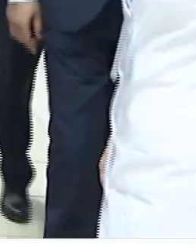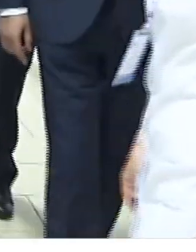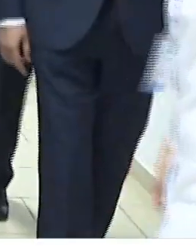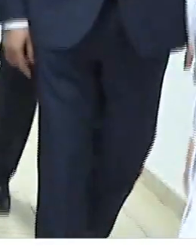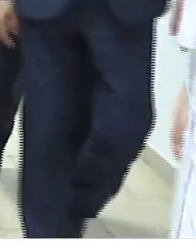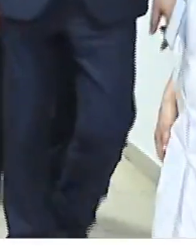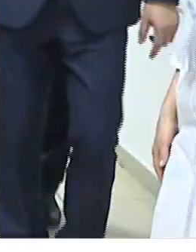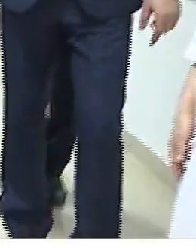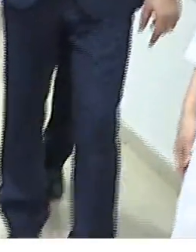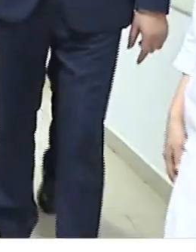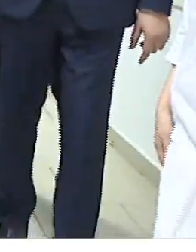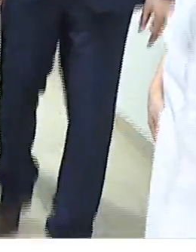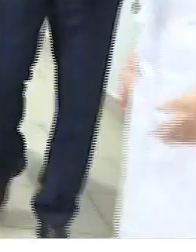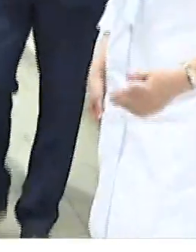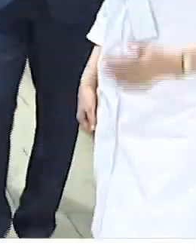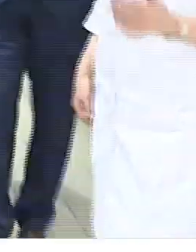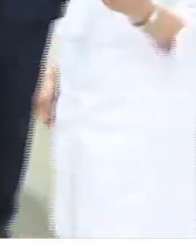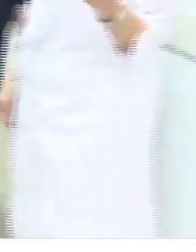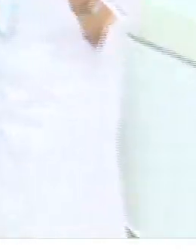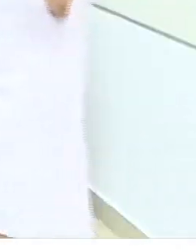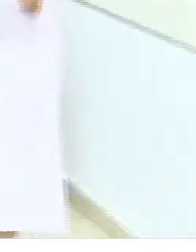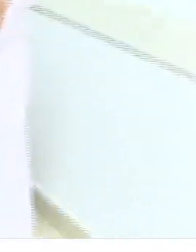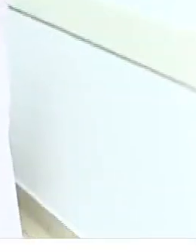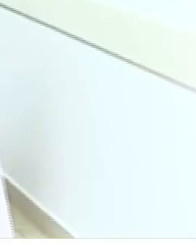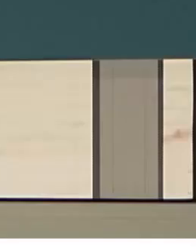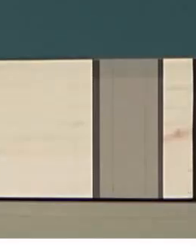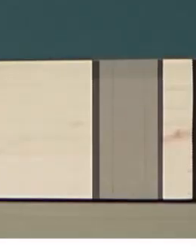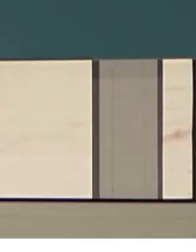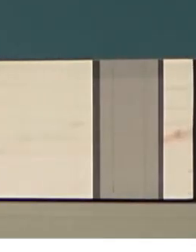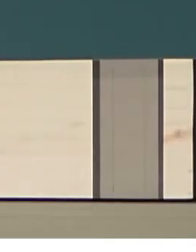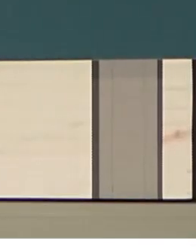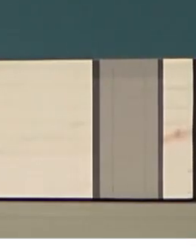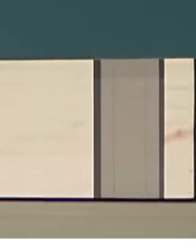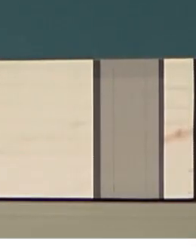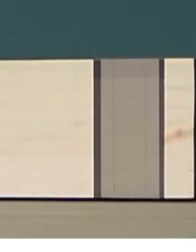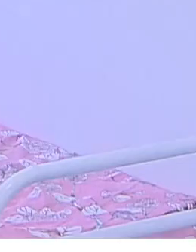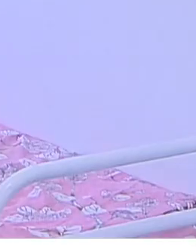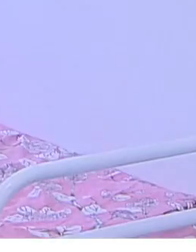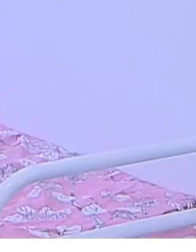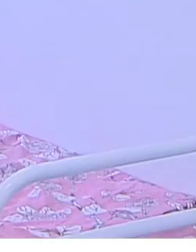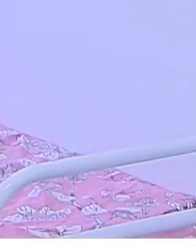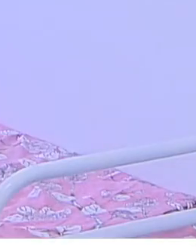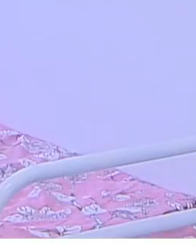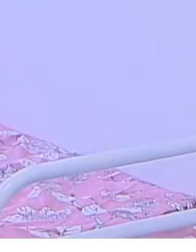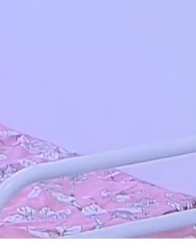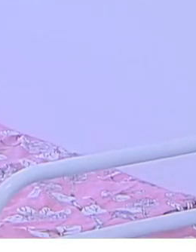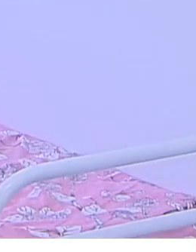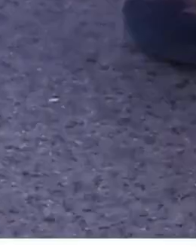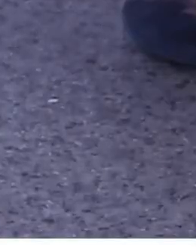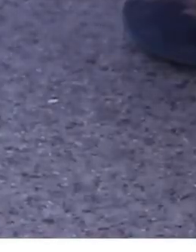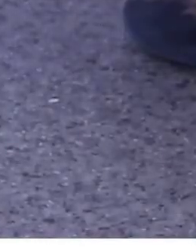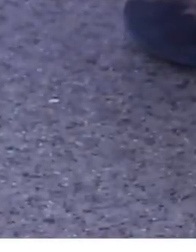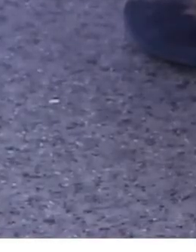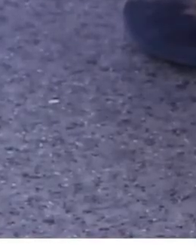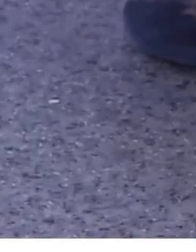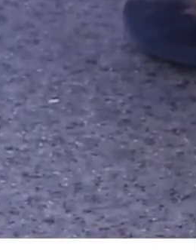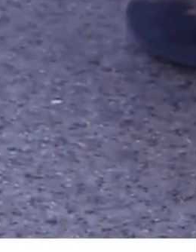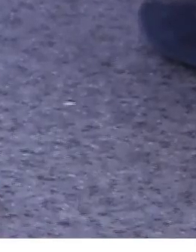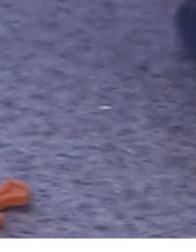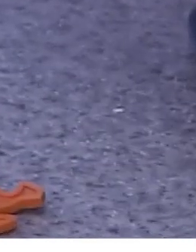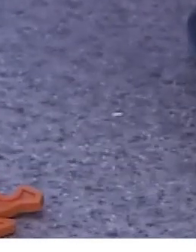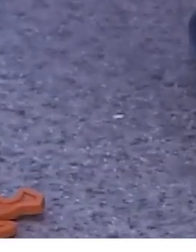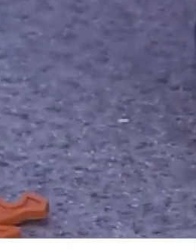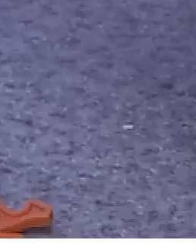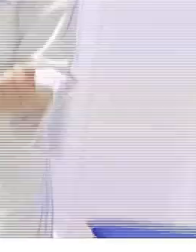көрді. Қызылорда облысы жан басына шаққанда әлеуметтік салаға бюджет қаржысын бөлуде алдыңғы орында. Сондықтан